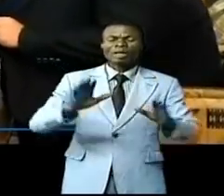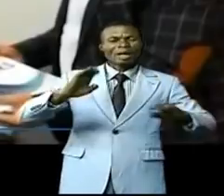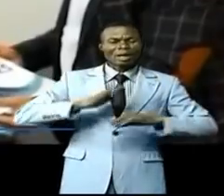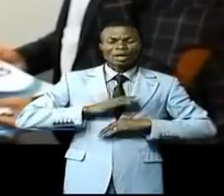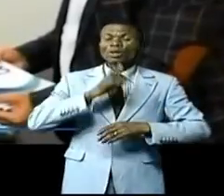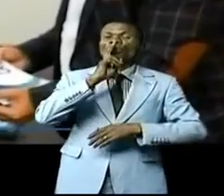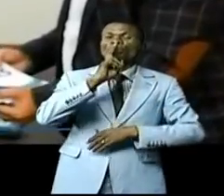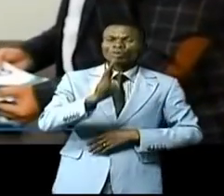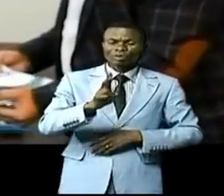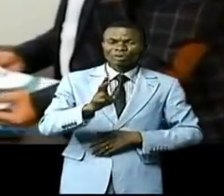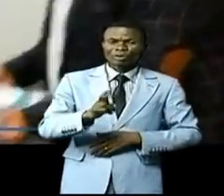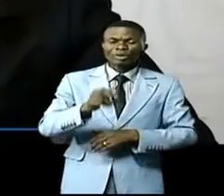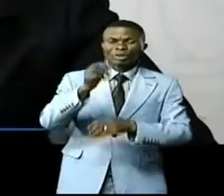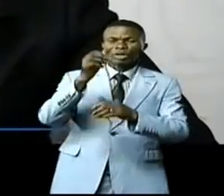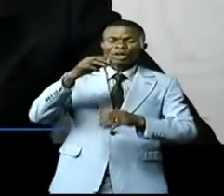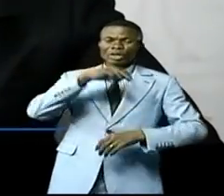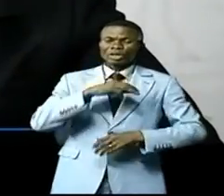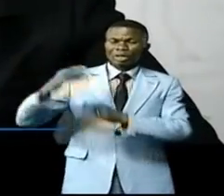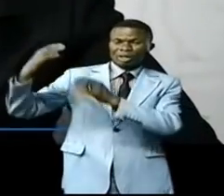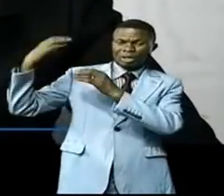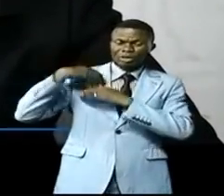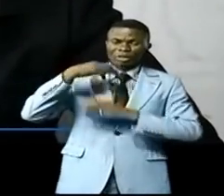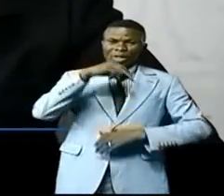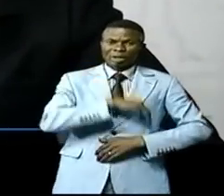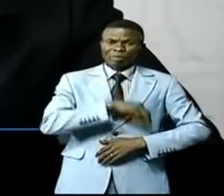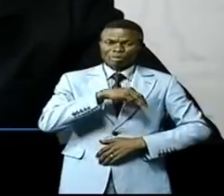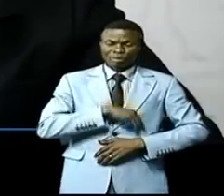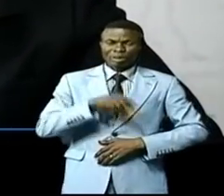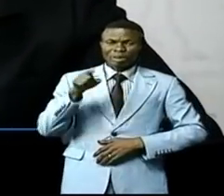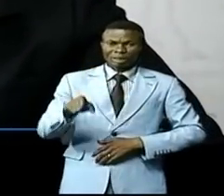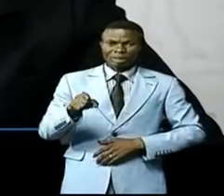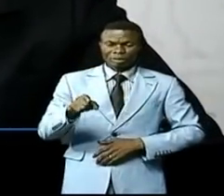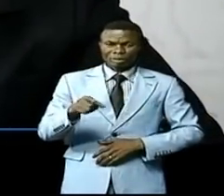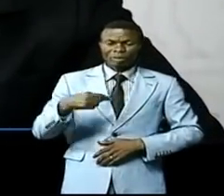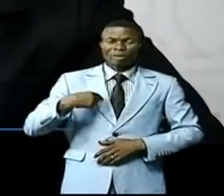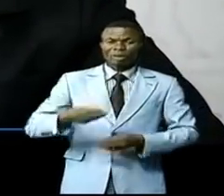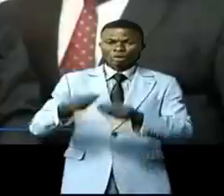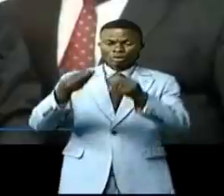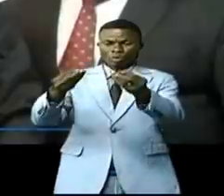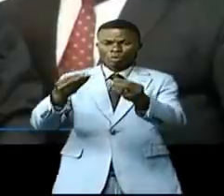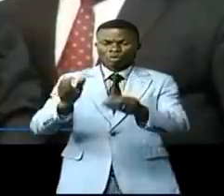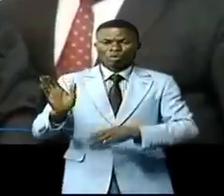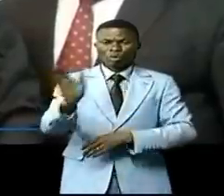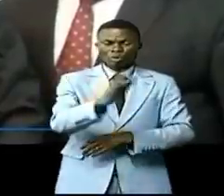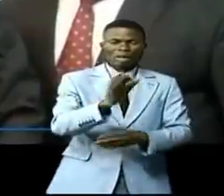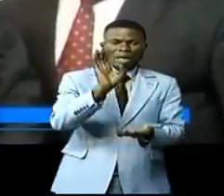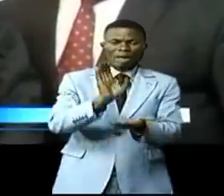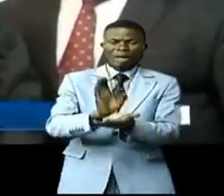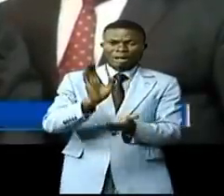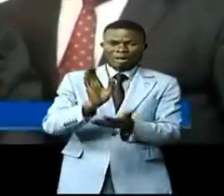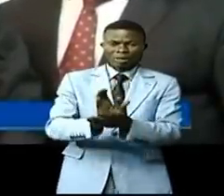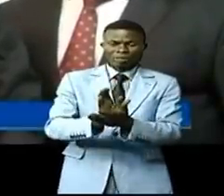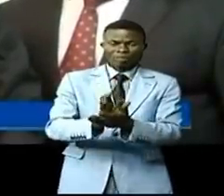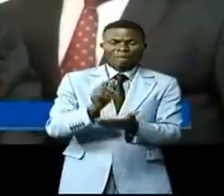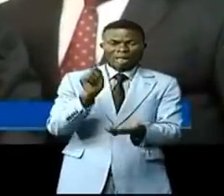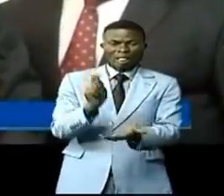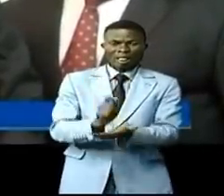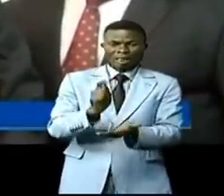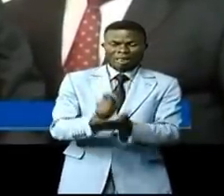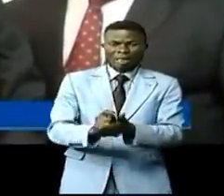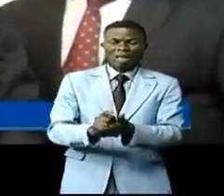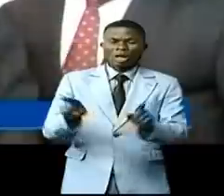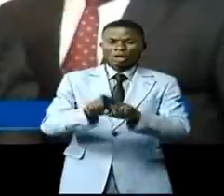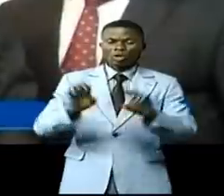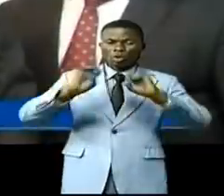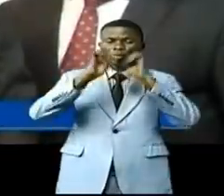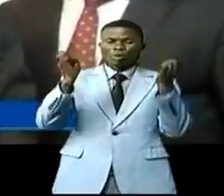satisfaction pour le chargé de mission de l'AZES, Ogi Bolanda. Nous leur avons remis leurs certificats, donc leurs attestations, en tant qu'entreprise